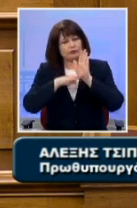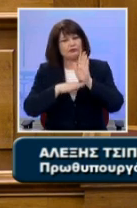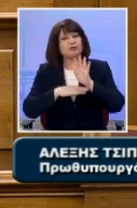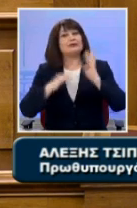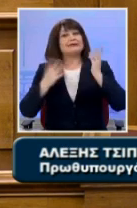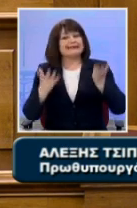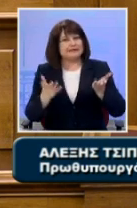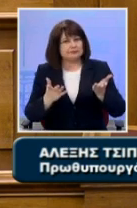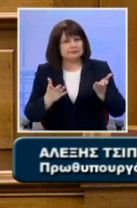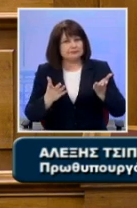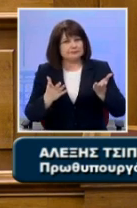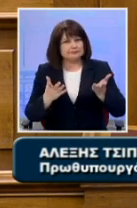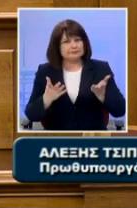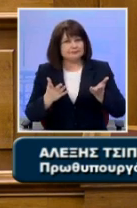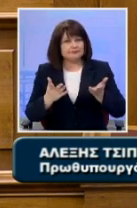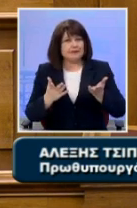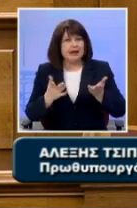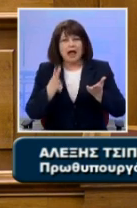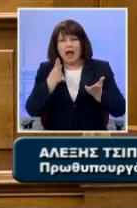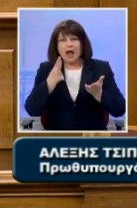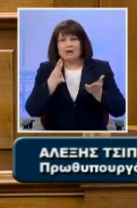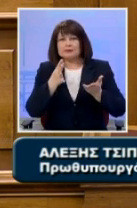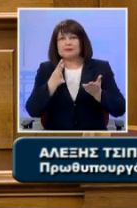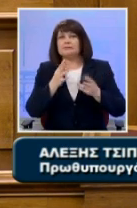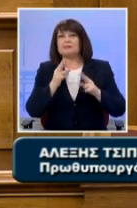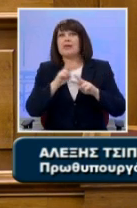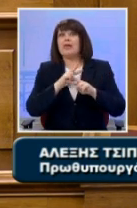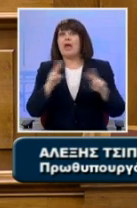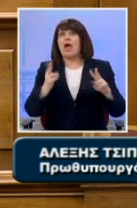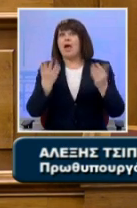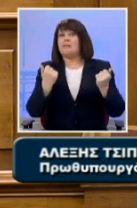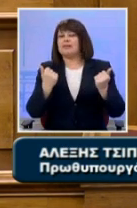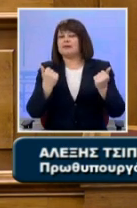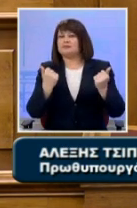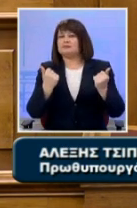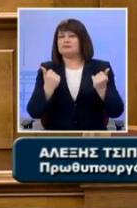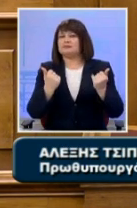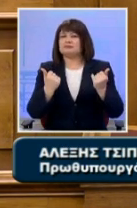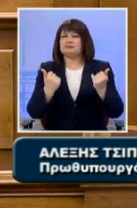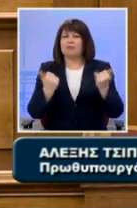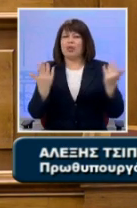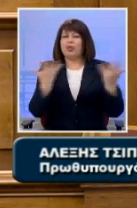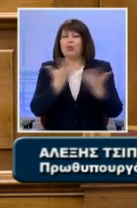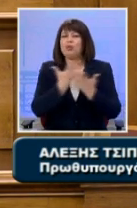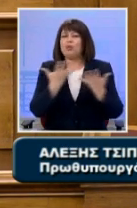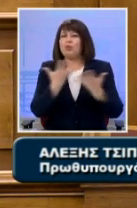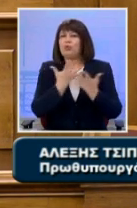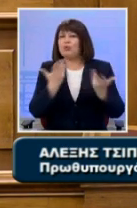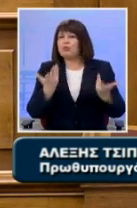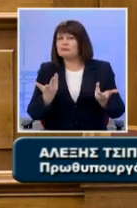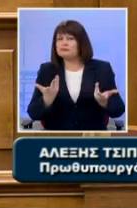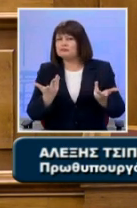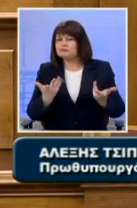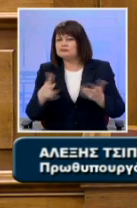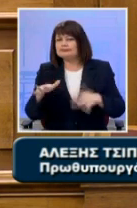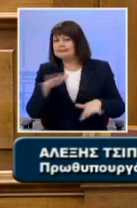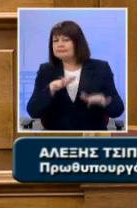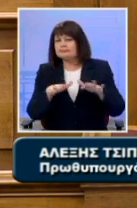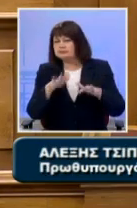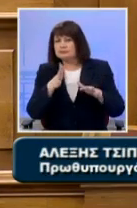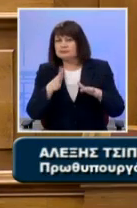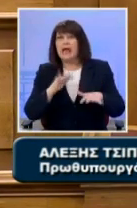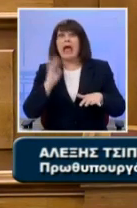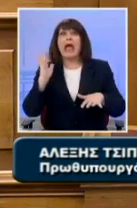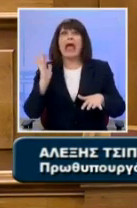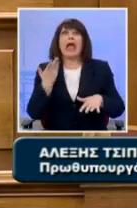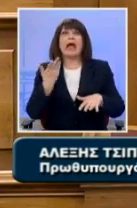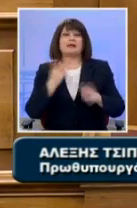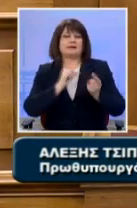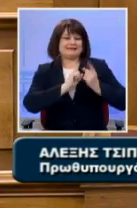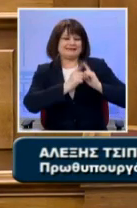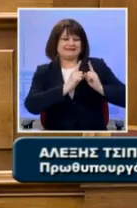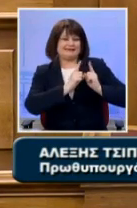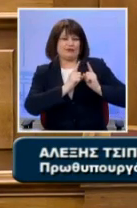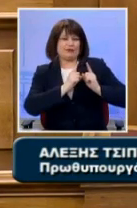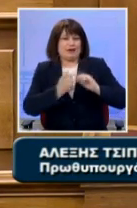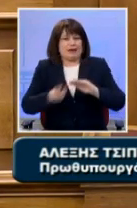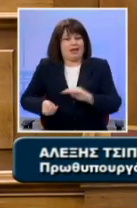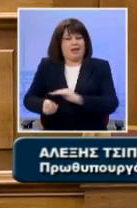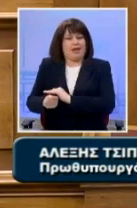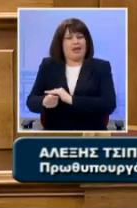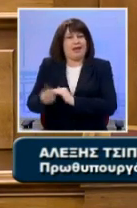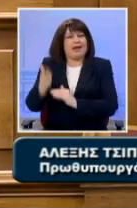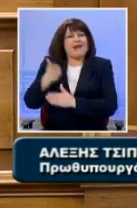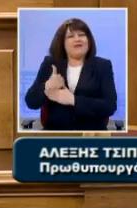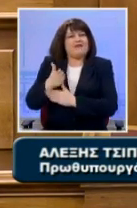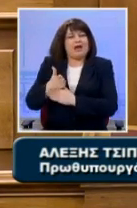είναι διαφανές και ξεκάθαρο, αν ρυθμίζεται κάθε φορά σε συμφωνίες κάτω από το